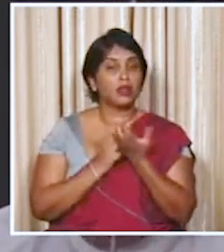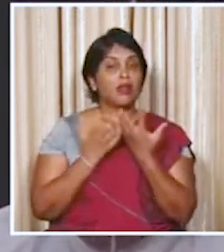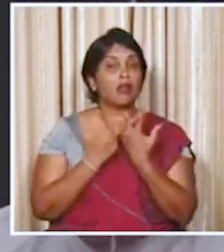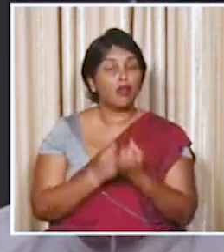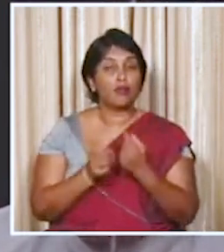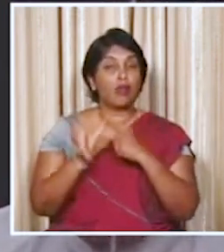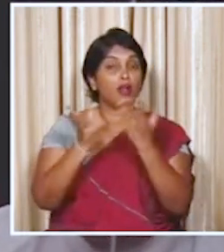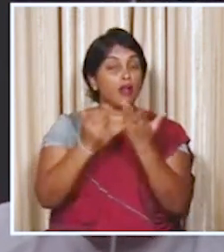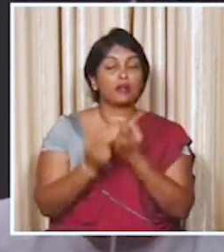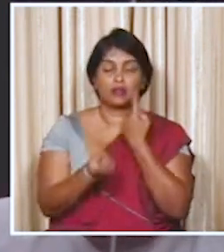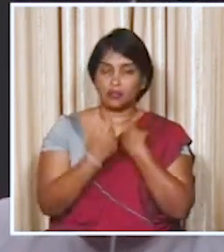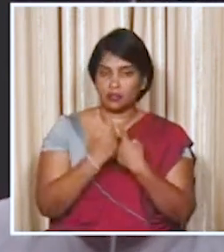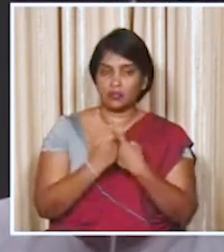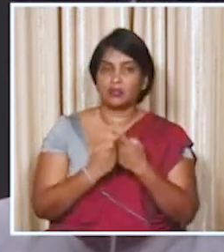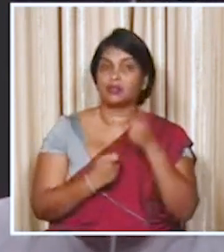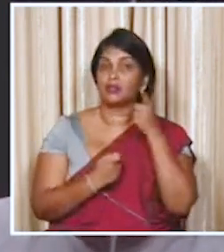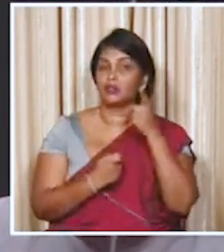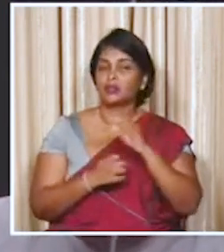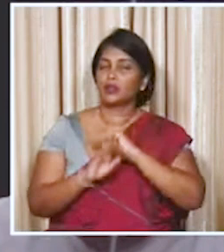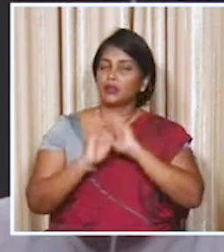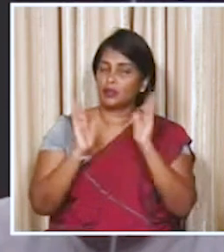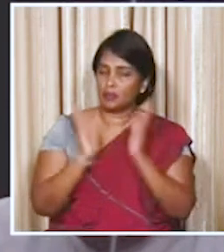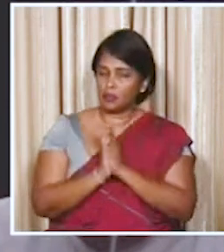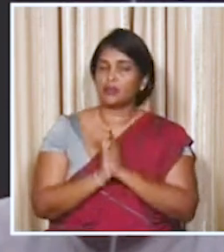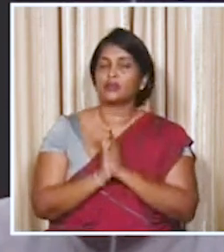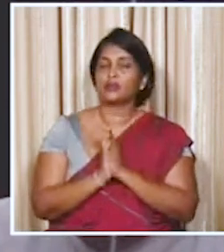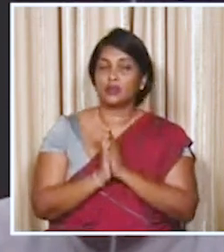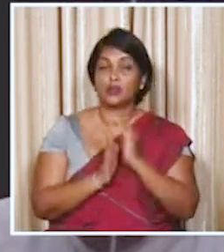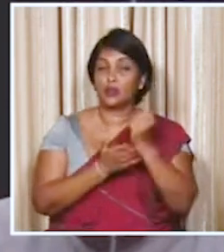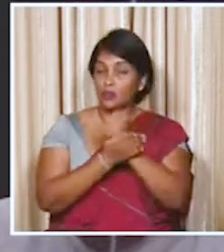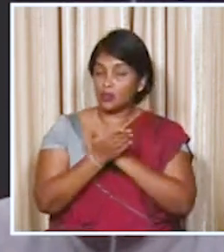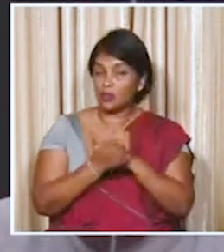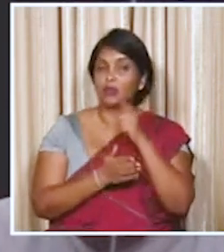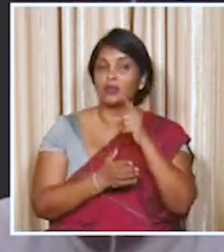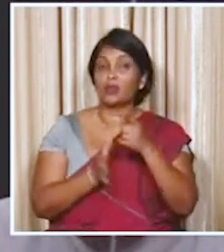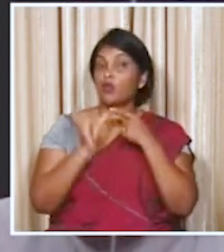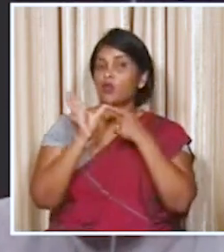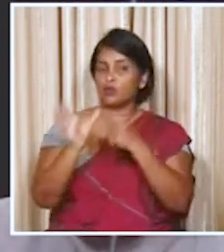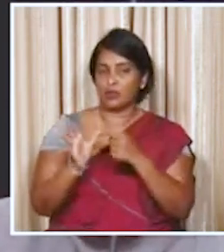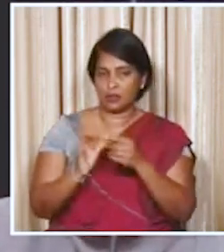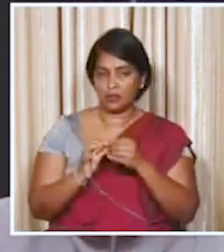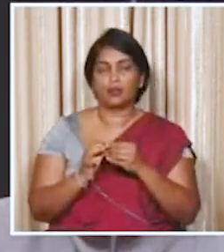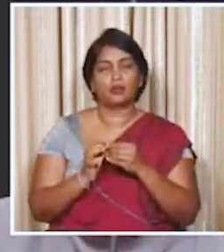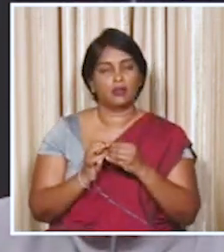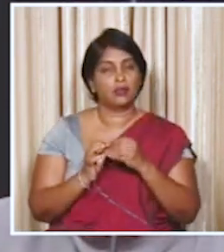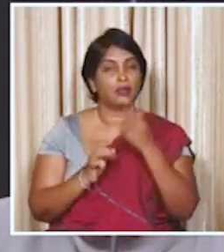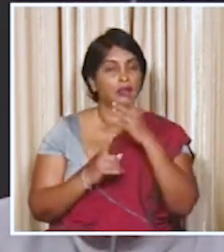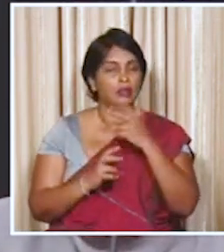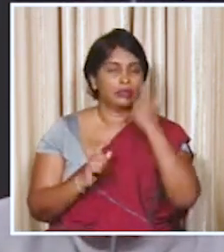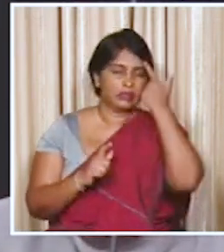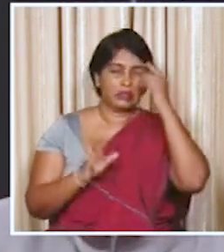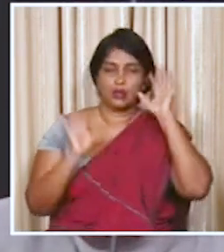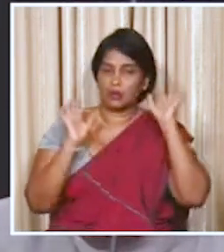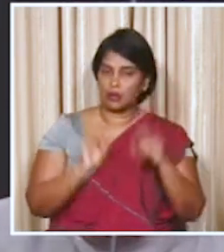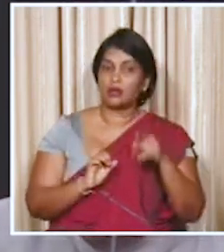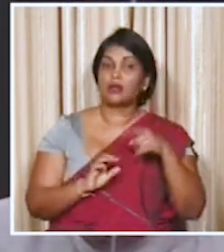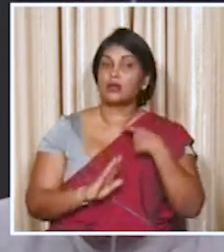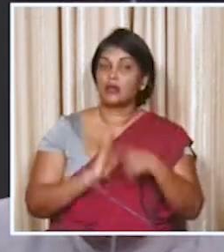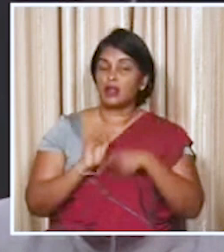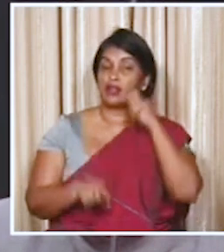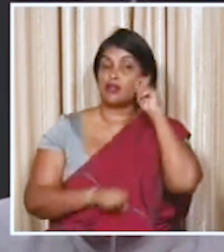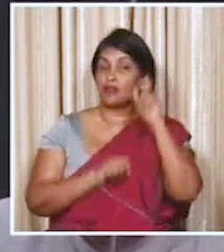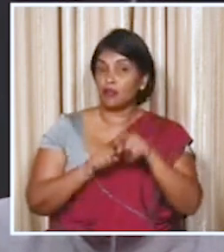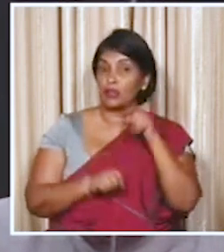නම් විගණනය කරන්න තමුන්නාන්සේලා සියලු දෙනාට ඒවට උත්තර දෙන්න වේ. ඒ නිසා කලබල වෙන්න ඕනේ නැහැ. මේ රටේ